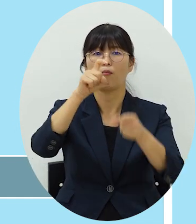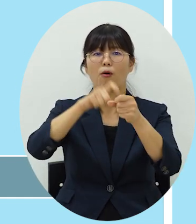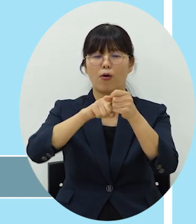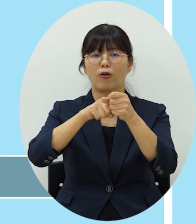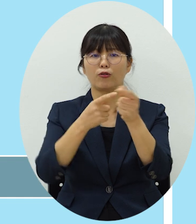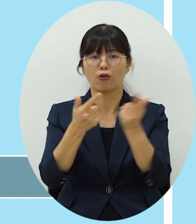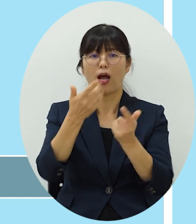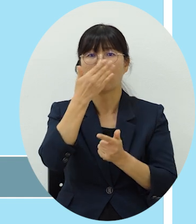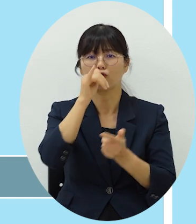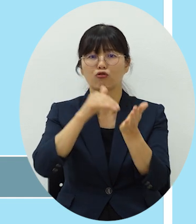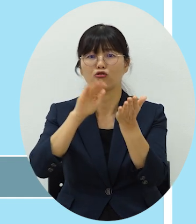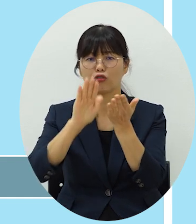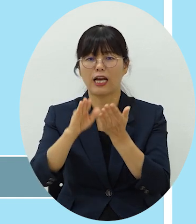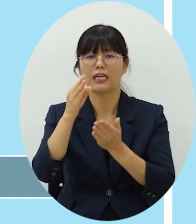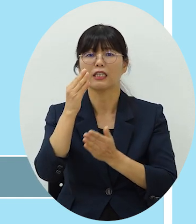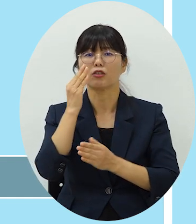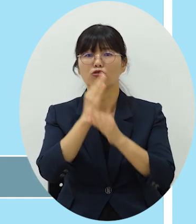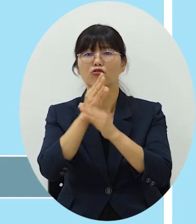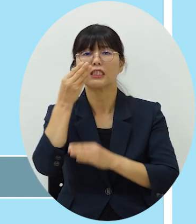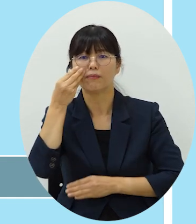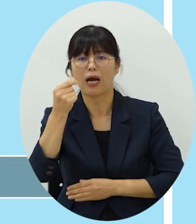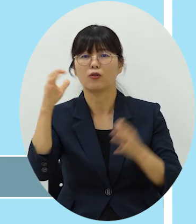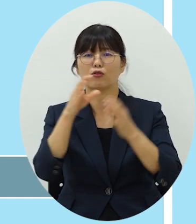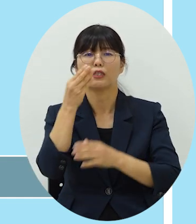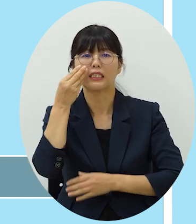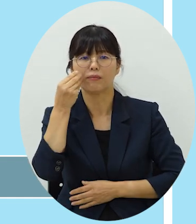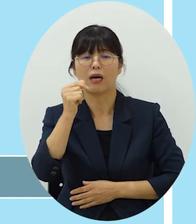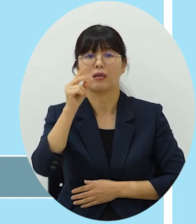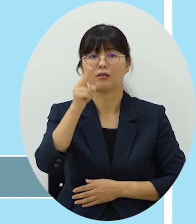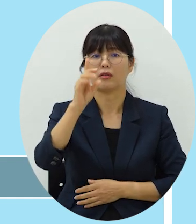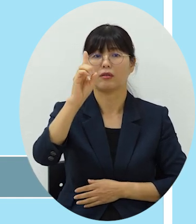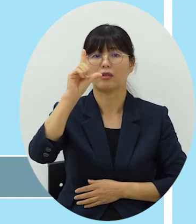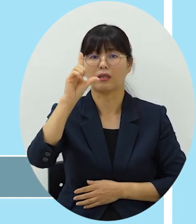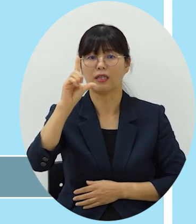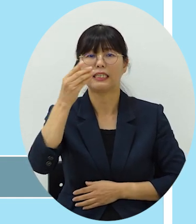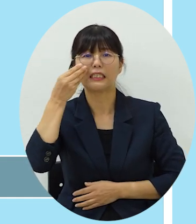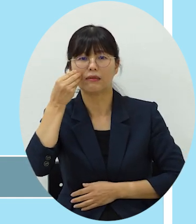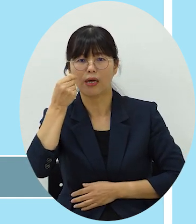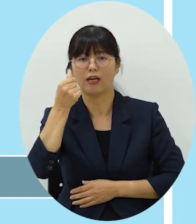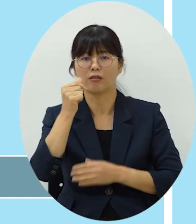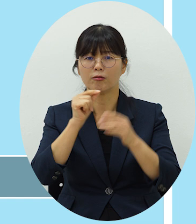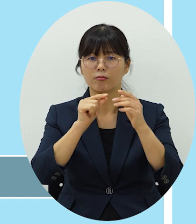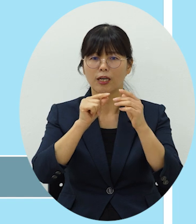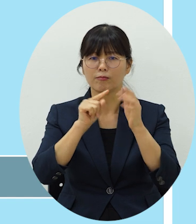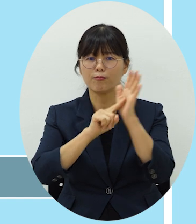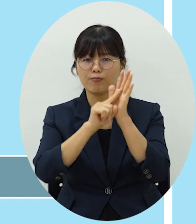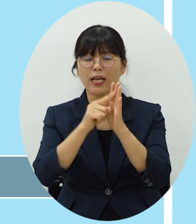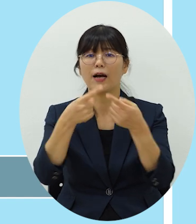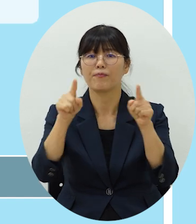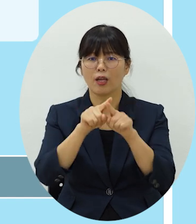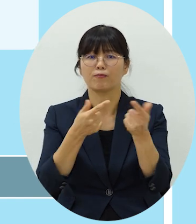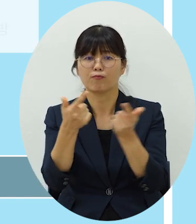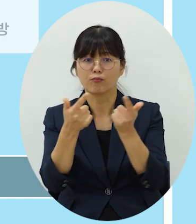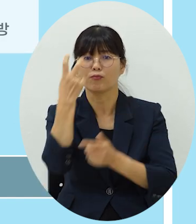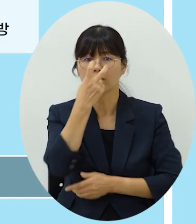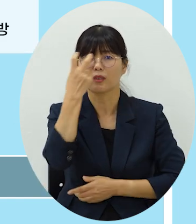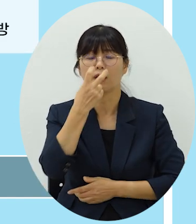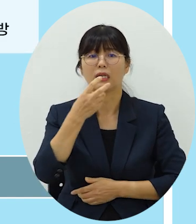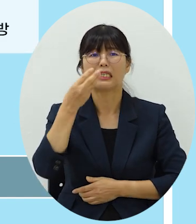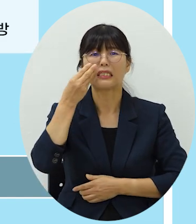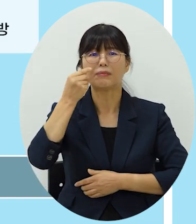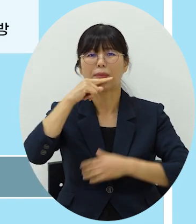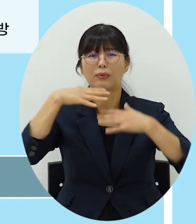수치로 조절된 이후에는 중성지방과 총콜레스테롤, HDL 콜레스테롤 수치도 함께 조절합니다.